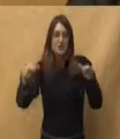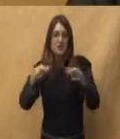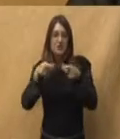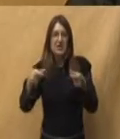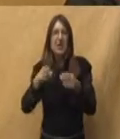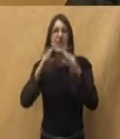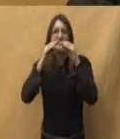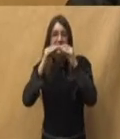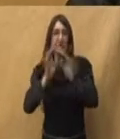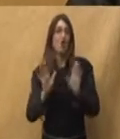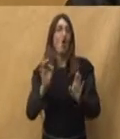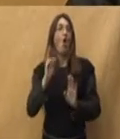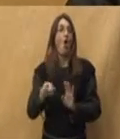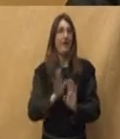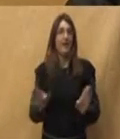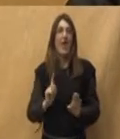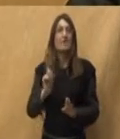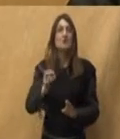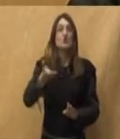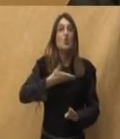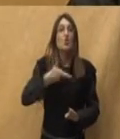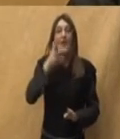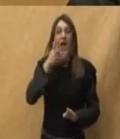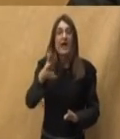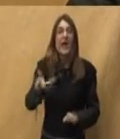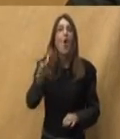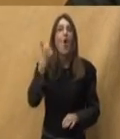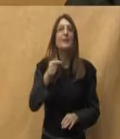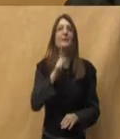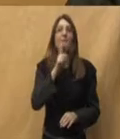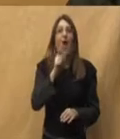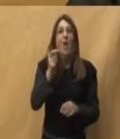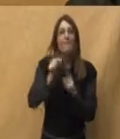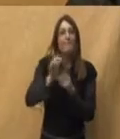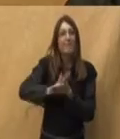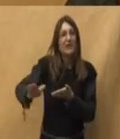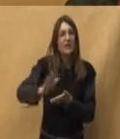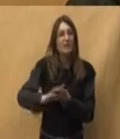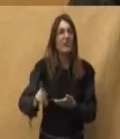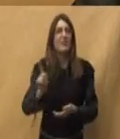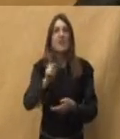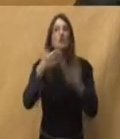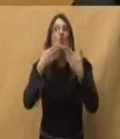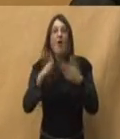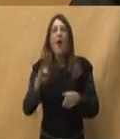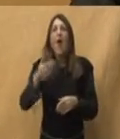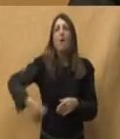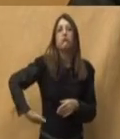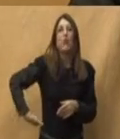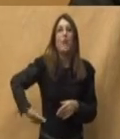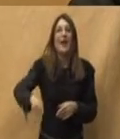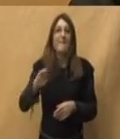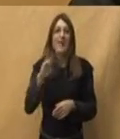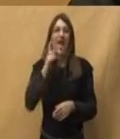okej. Znači, nećeš dobiti rak od malo pršuta, nećeš upropastiti bubrege sa malo slanog